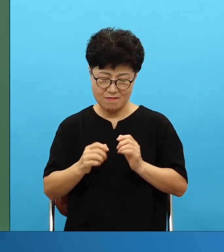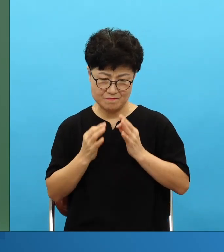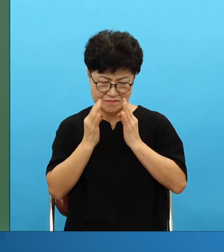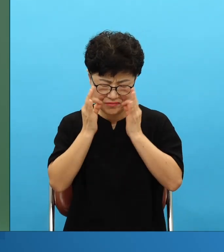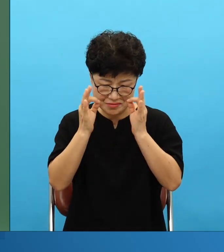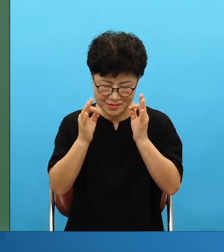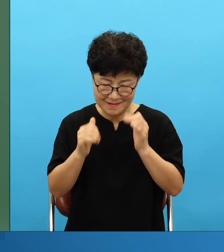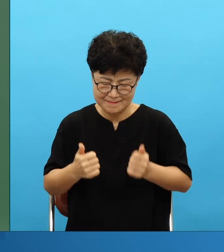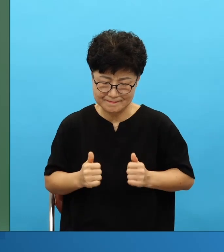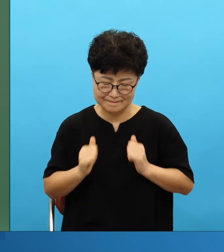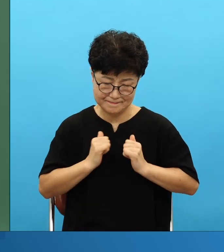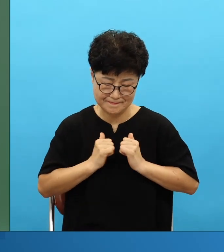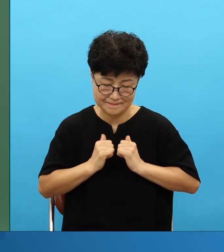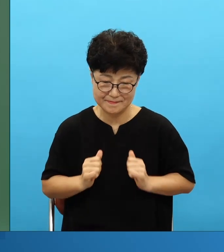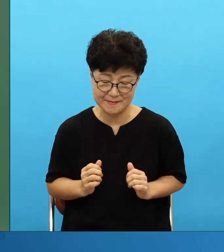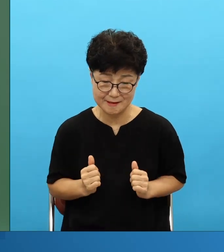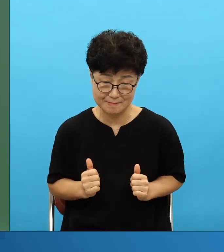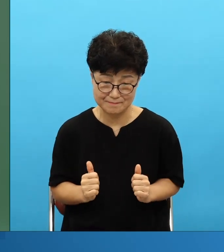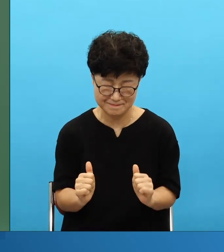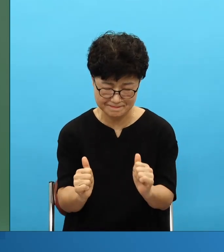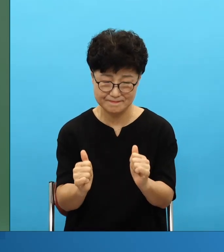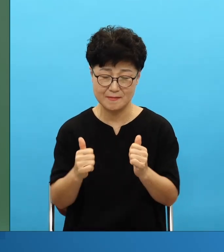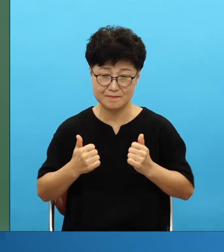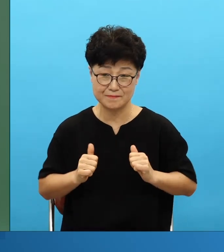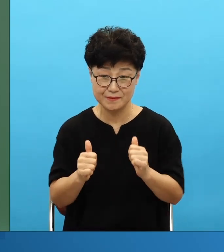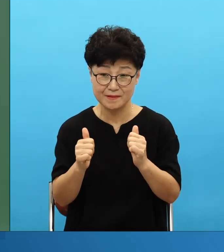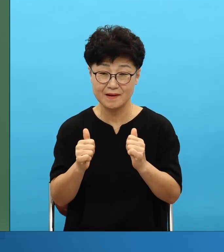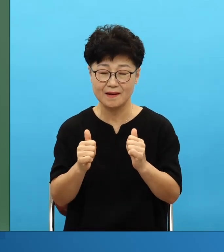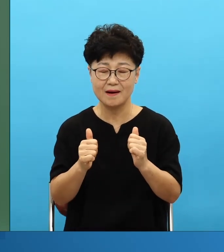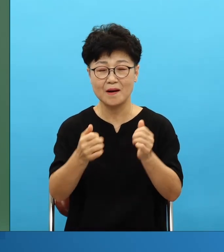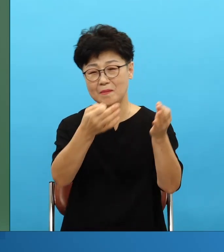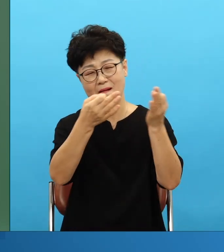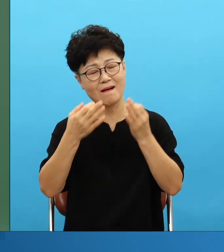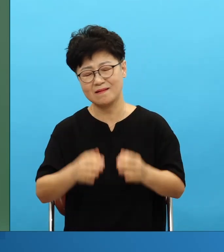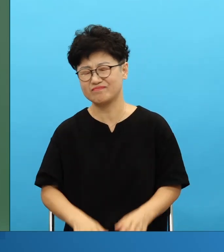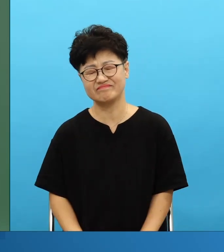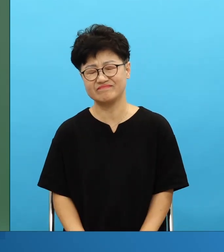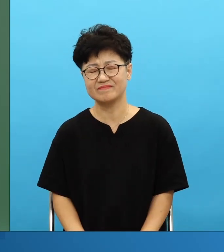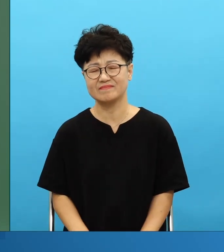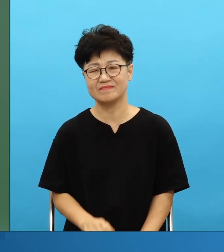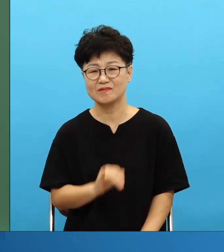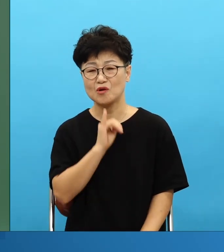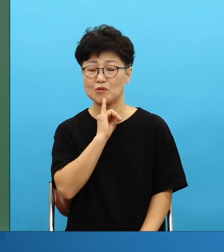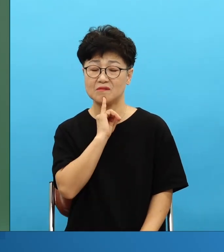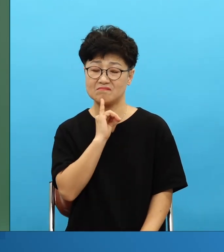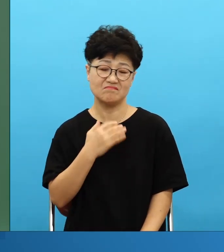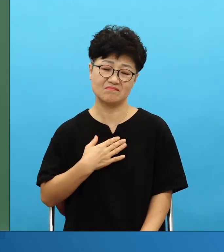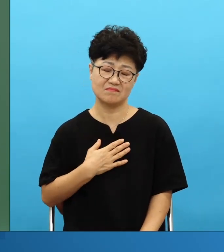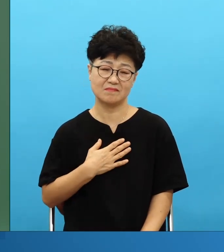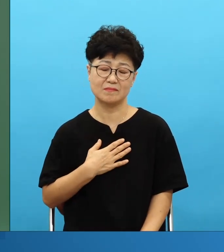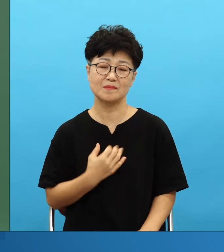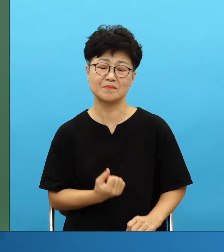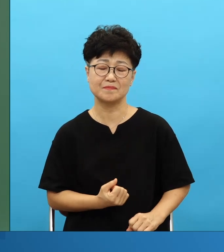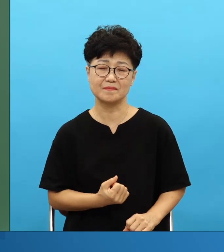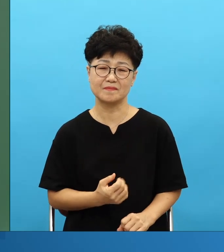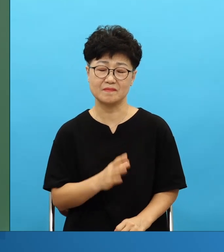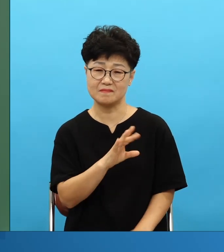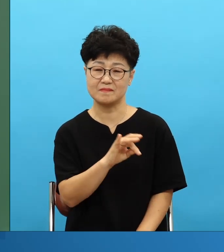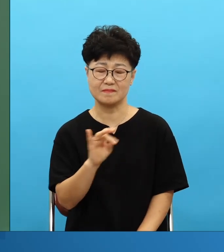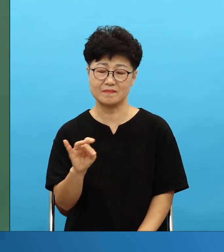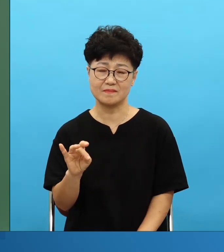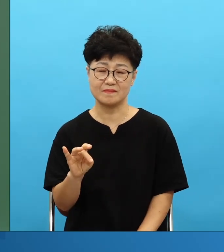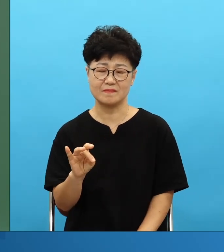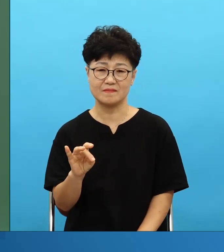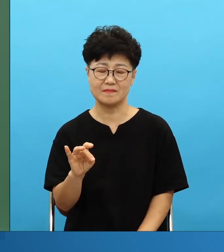very industrious, but no, I'm the opposite. 어지간한 거 안 합니다. That usually I don't do anything. 그거 왜 합니까? Why would I do that? 세상 말로 돈도 안 되는 걸